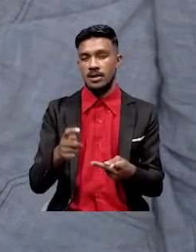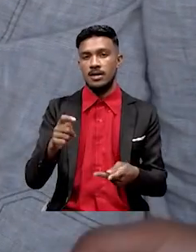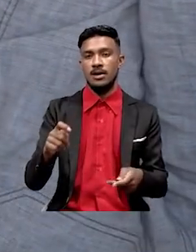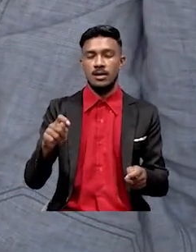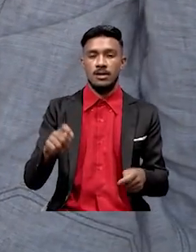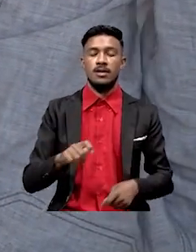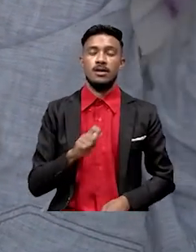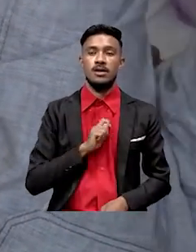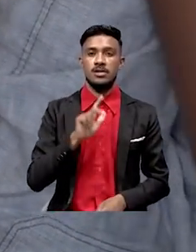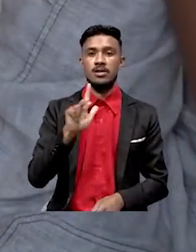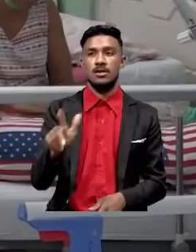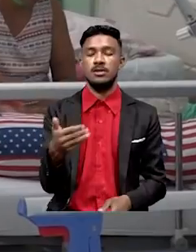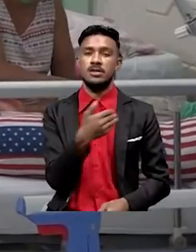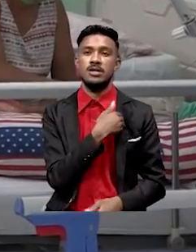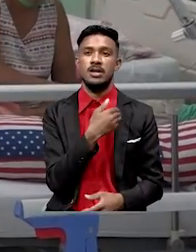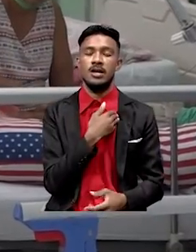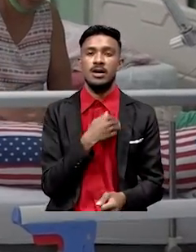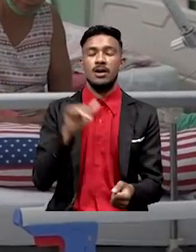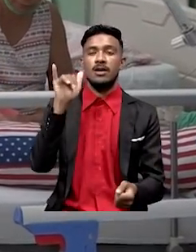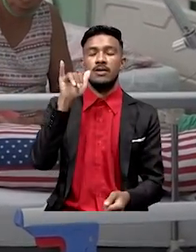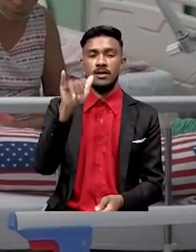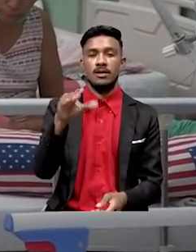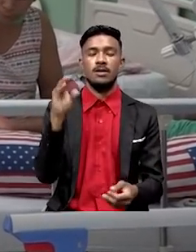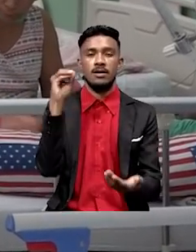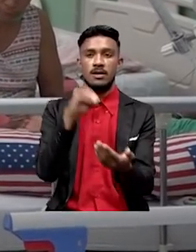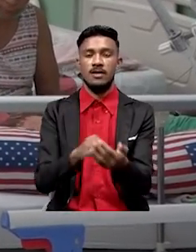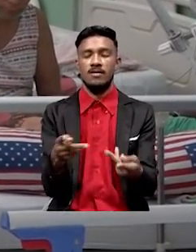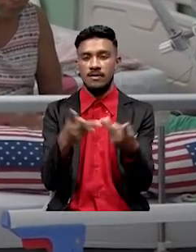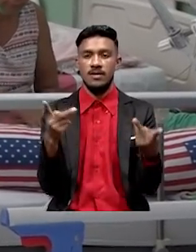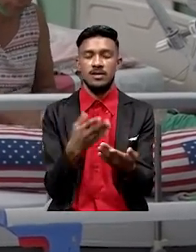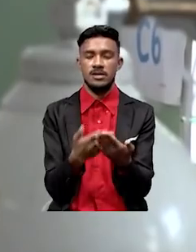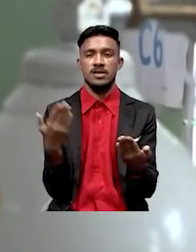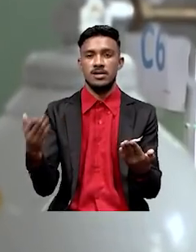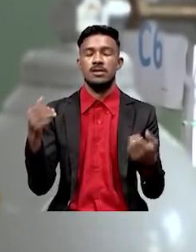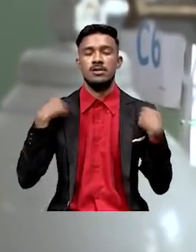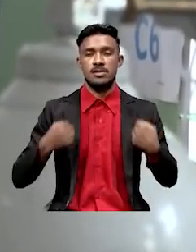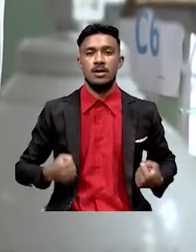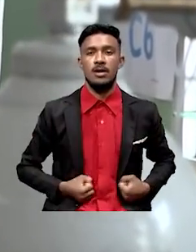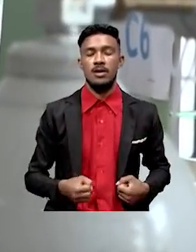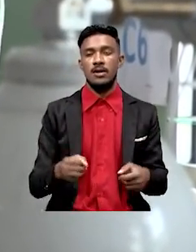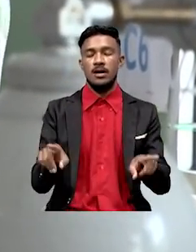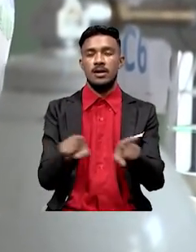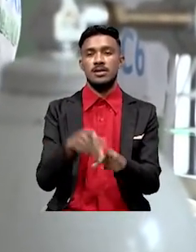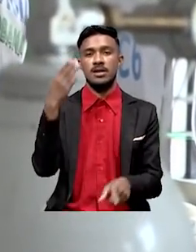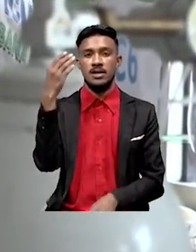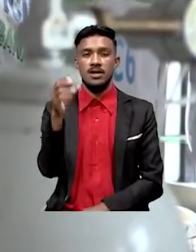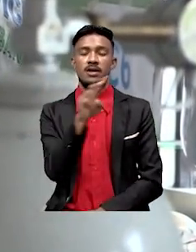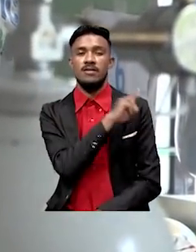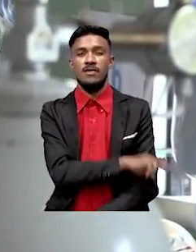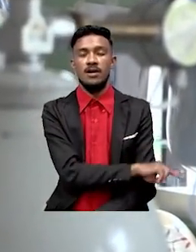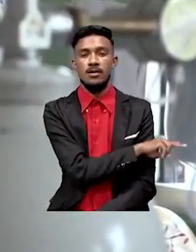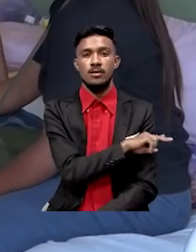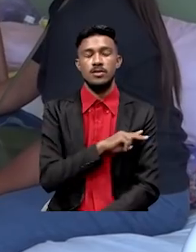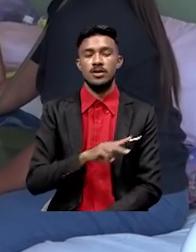da Saúde se dá instala facilidade de saúde, anexa e a sala internamento Veracruz, atuhalo atendimento para